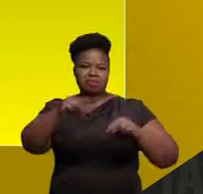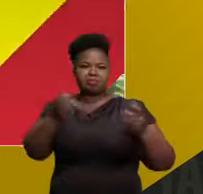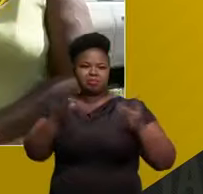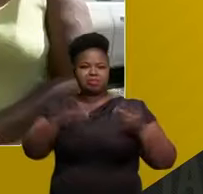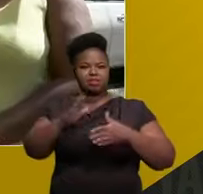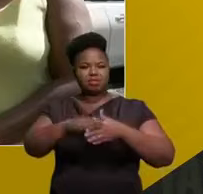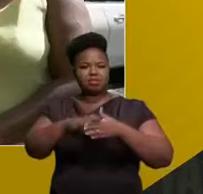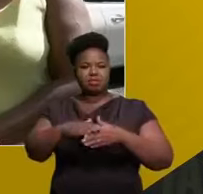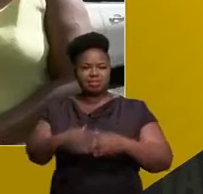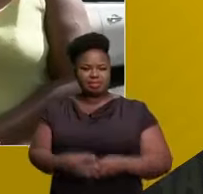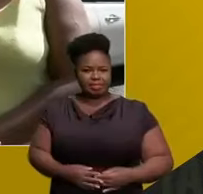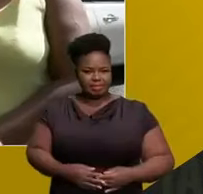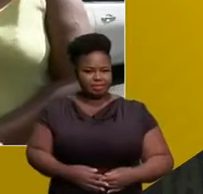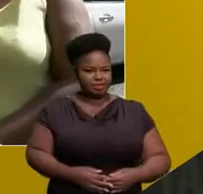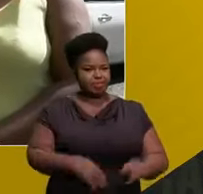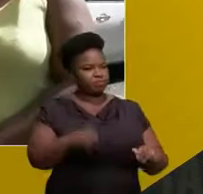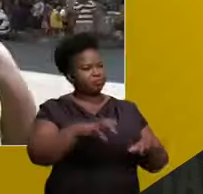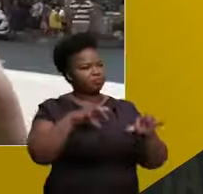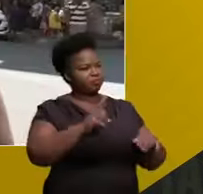Bangladesh.